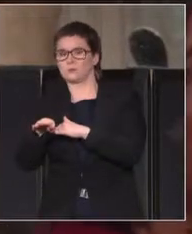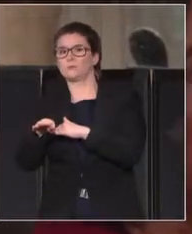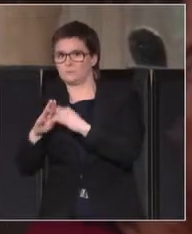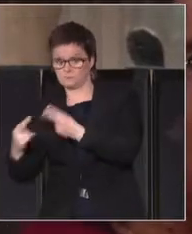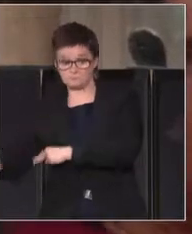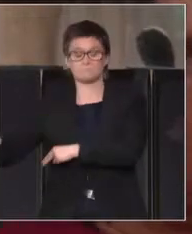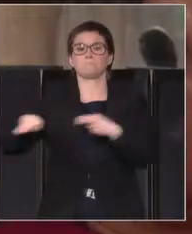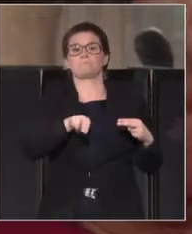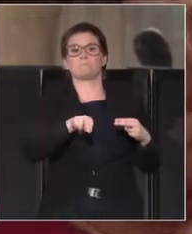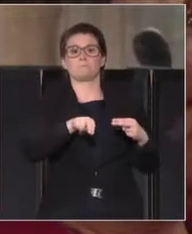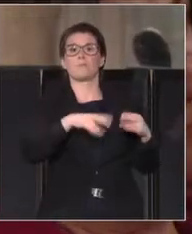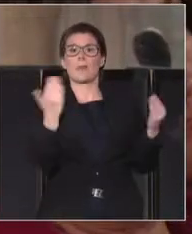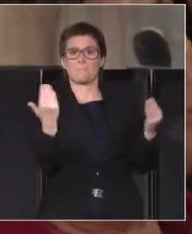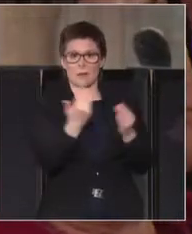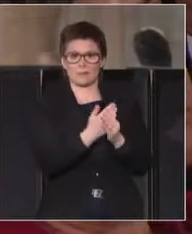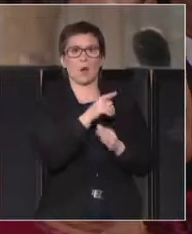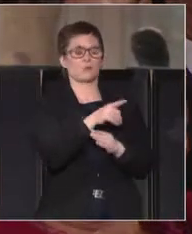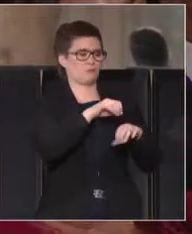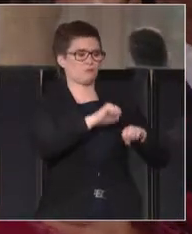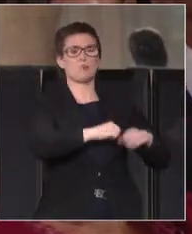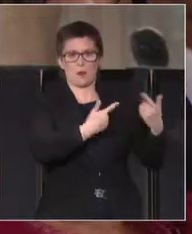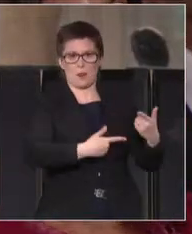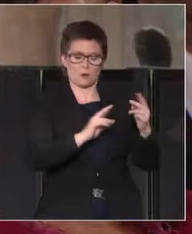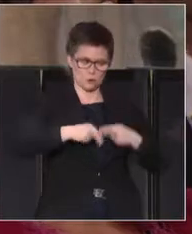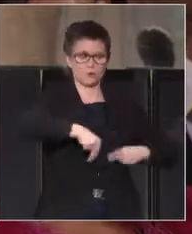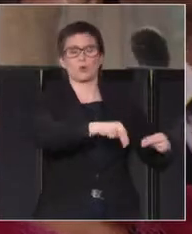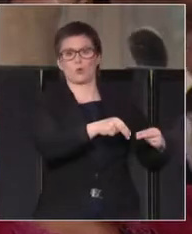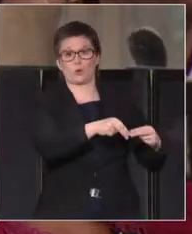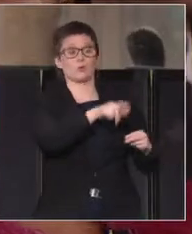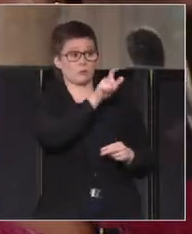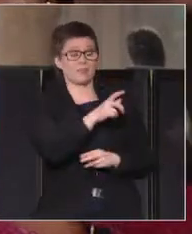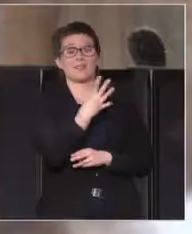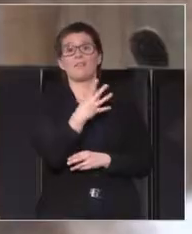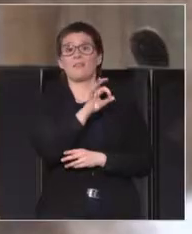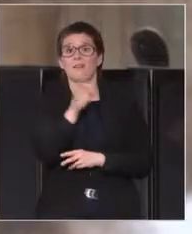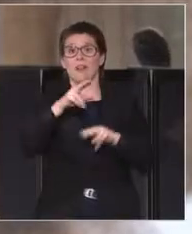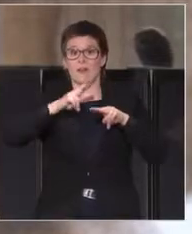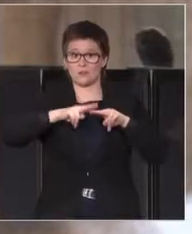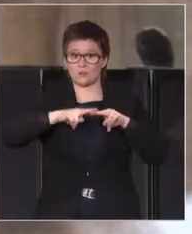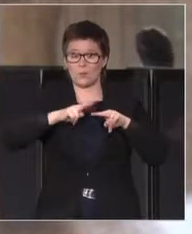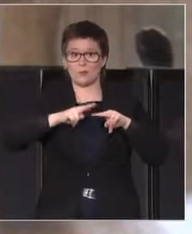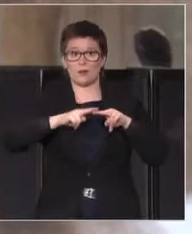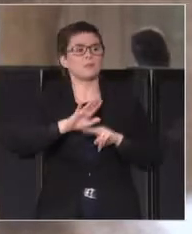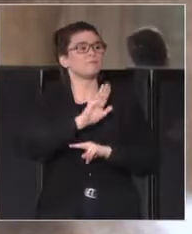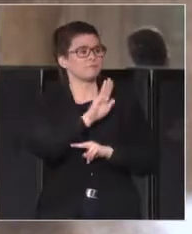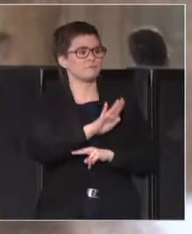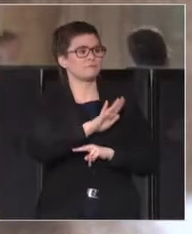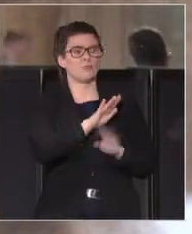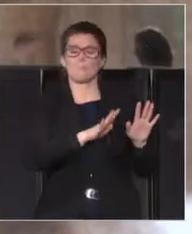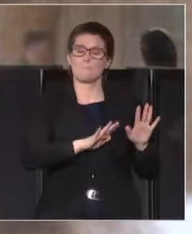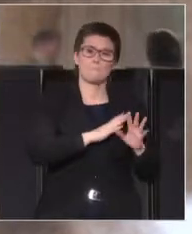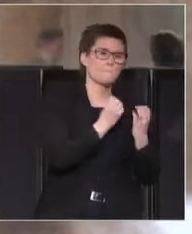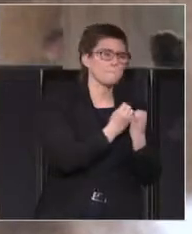4 Tage nach seiner Rückkehr ins Stammlager Mauthausen wurde Jozsek Kokot im Zuge einer Massenhinrichtung auf Befehl